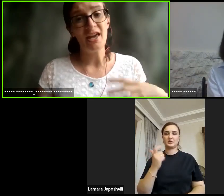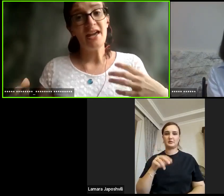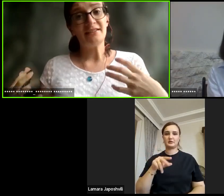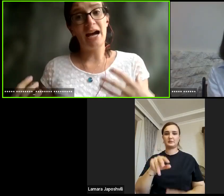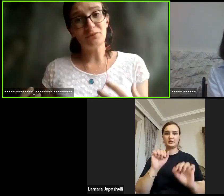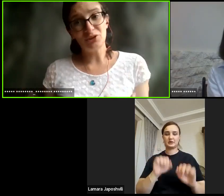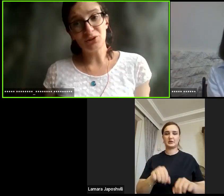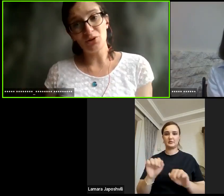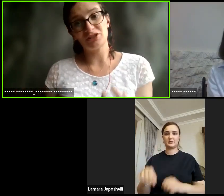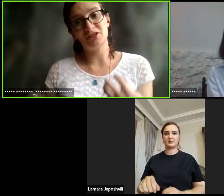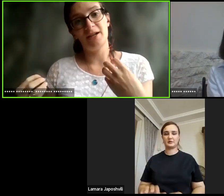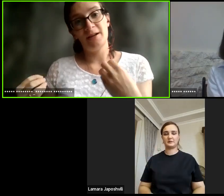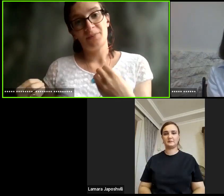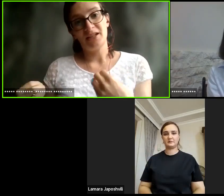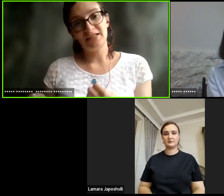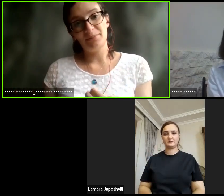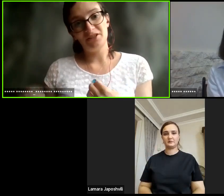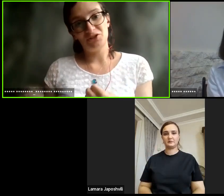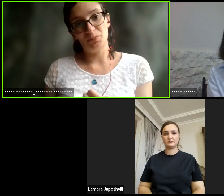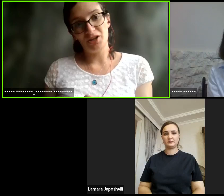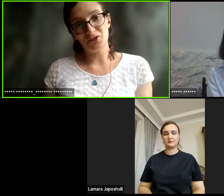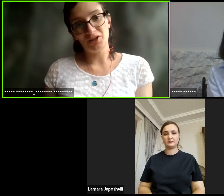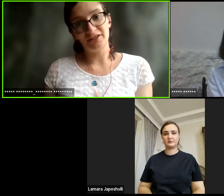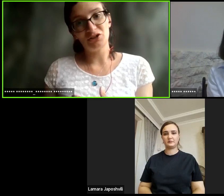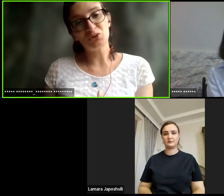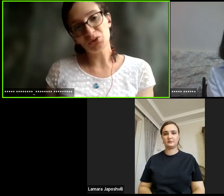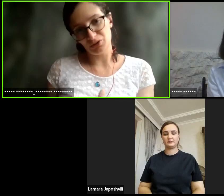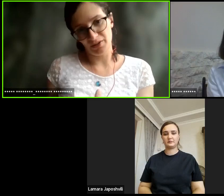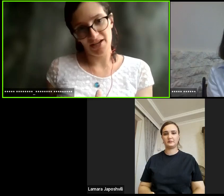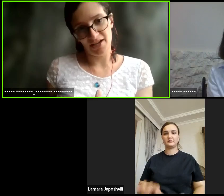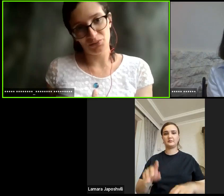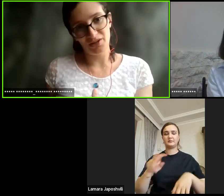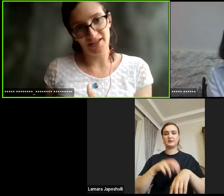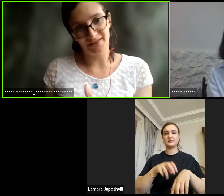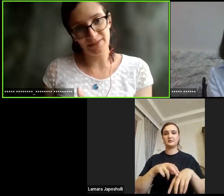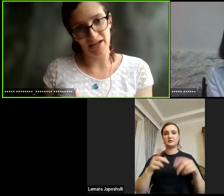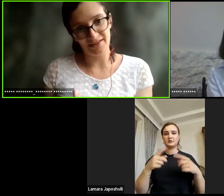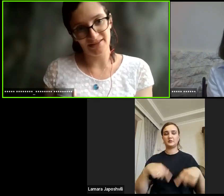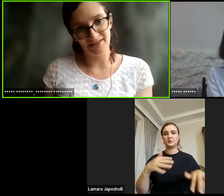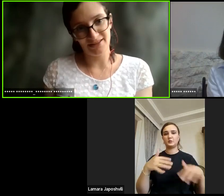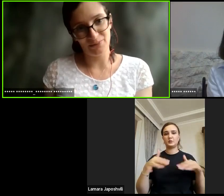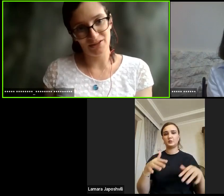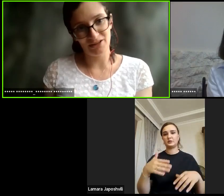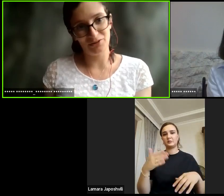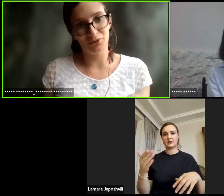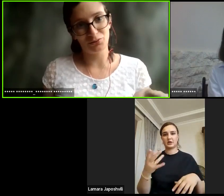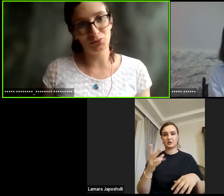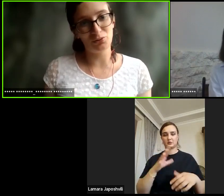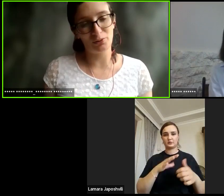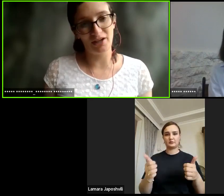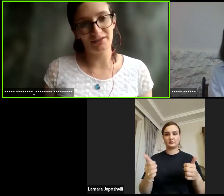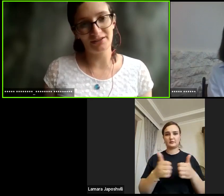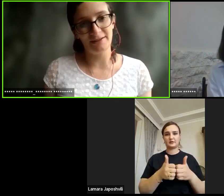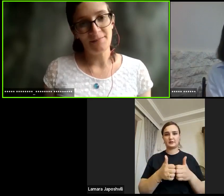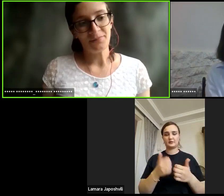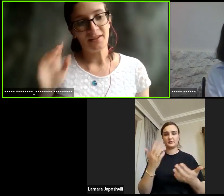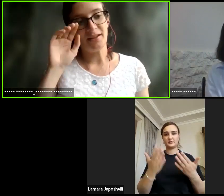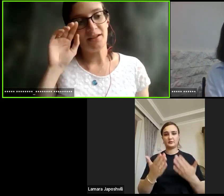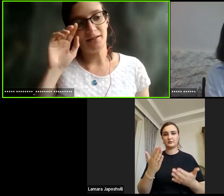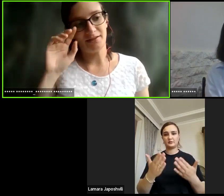შესაძლებლობას. და ამ დროს სამედიცინო პერსონალი სუსტ მხარეს უნდა ედგეს პაციენტს გვერდით, იმიტომ რომ თუ